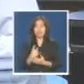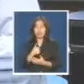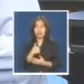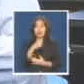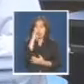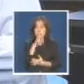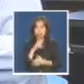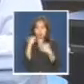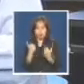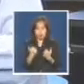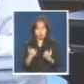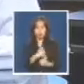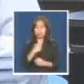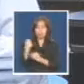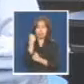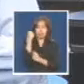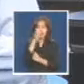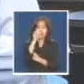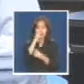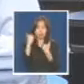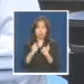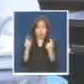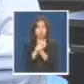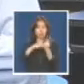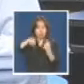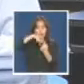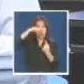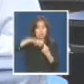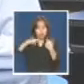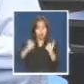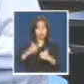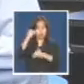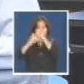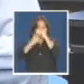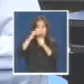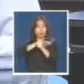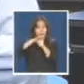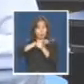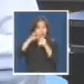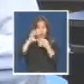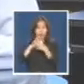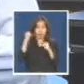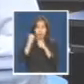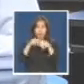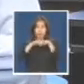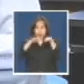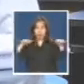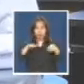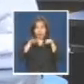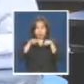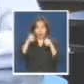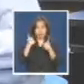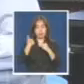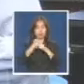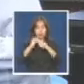าผมมั่นใจครับว่าขณะนี้สังคมของเรานั้นกำลังเดินไปสู่ลักษณะของการที่จะกลับเข้าสู่ภาวะปกติและความสงบ